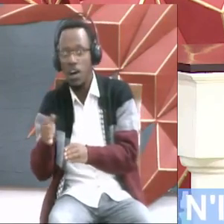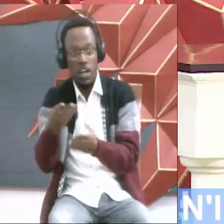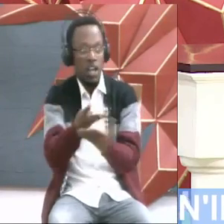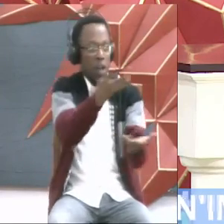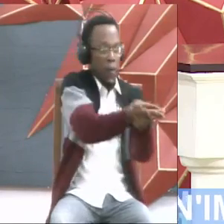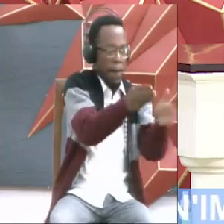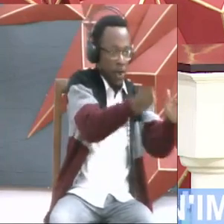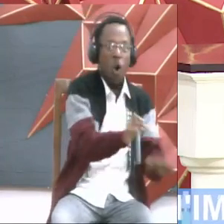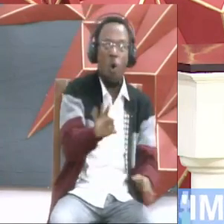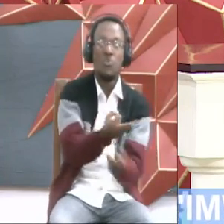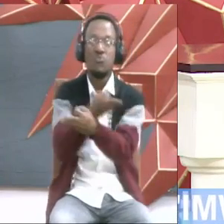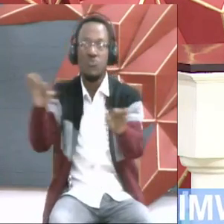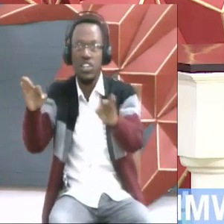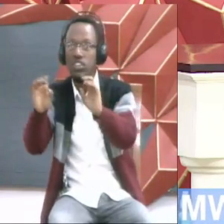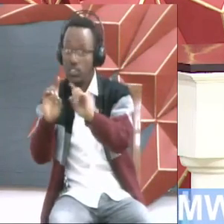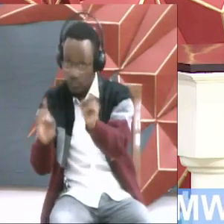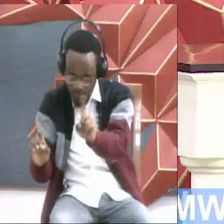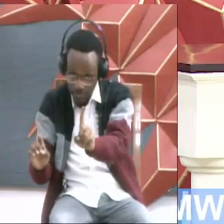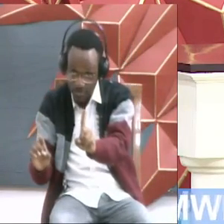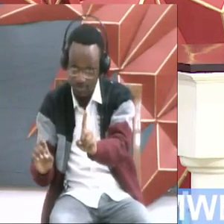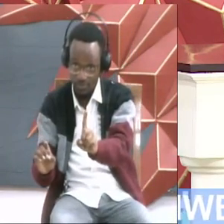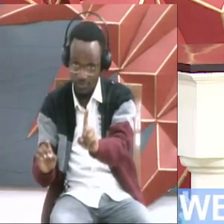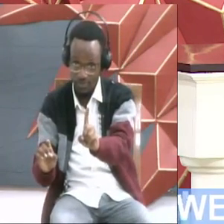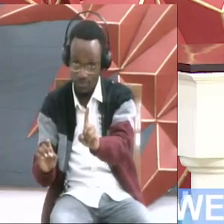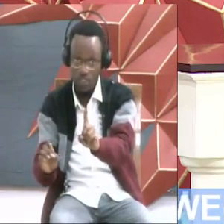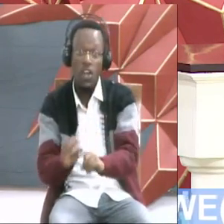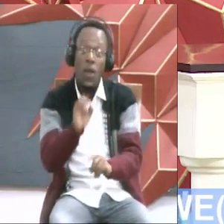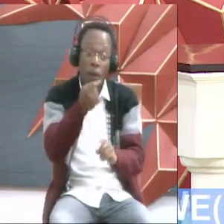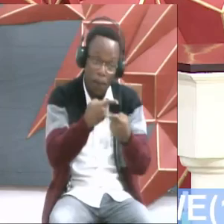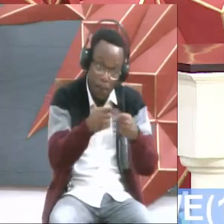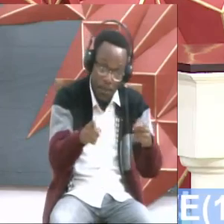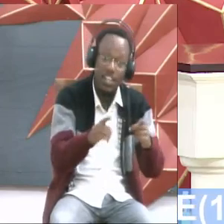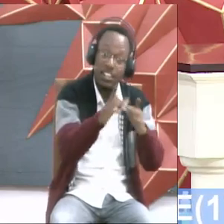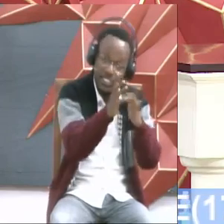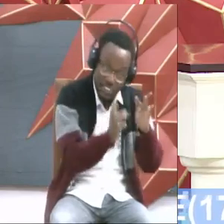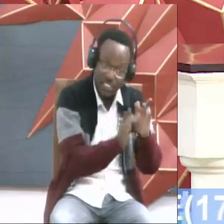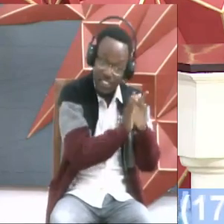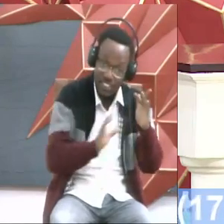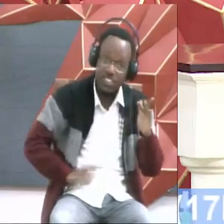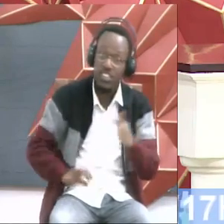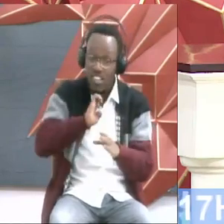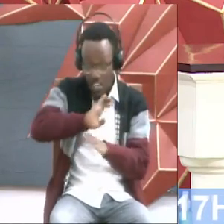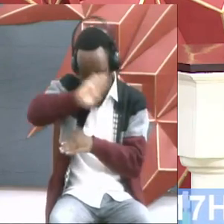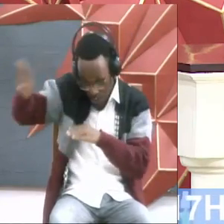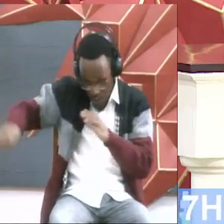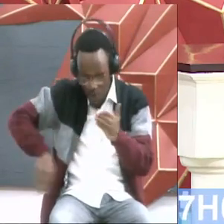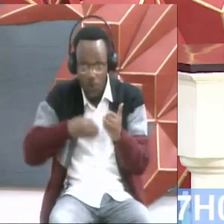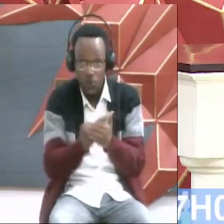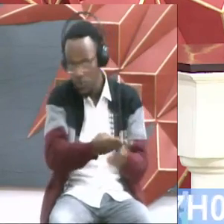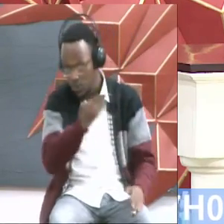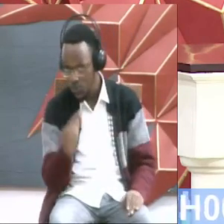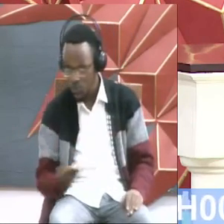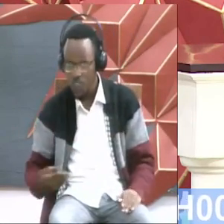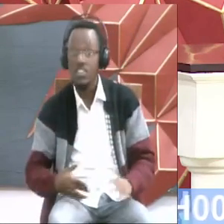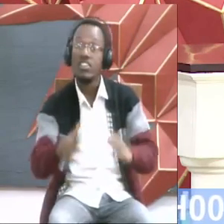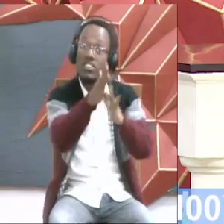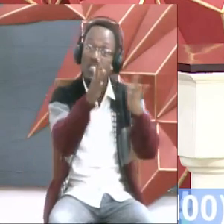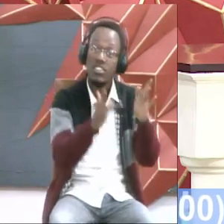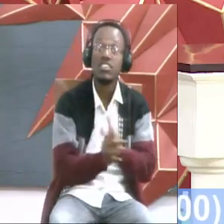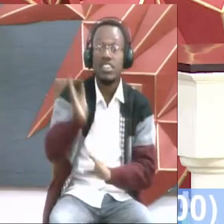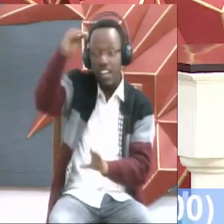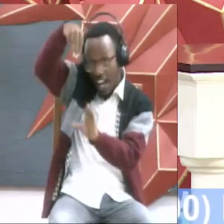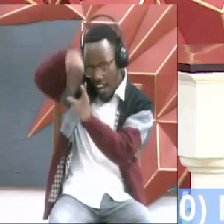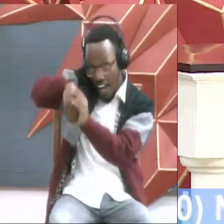cyangwa uwidegembya ariko Kristo ni byose kandi ari muri